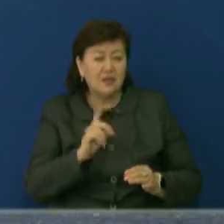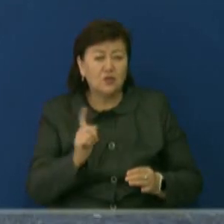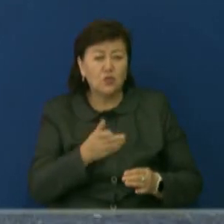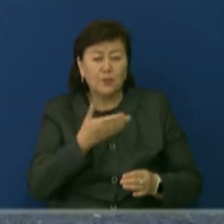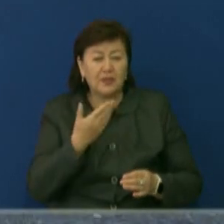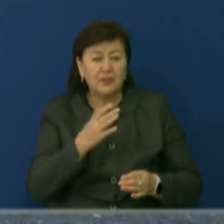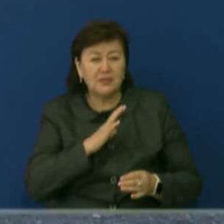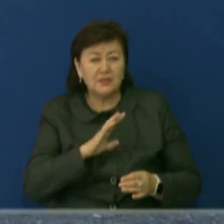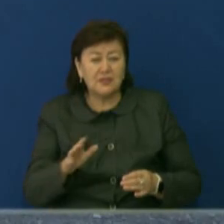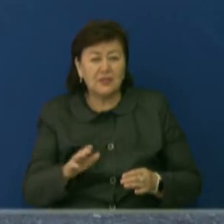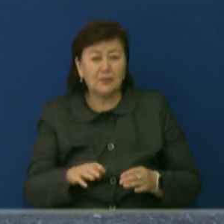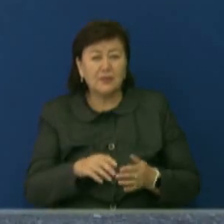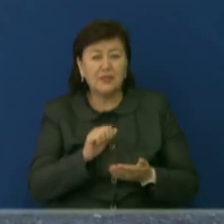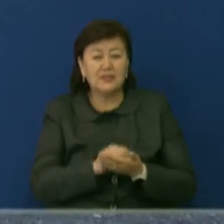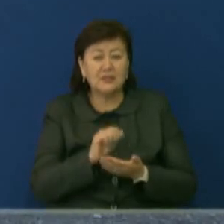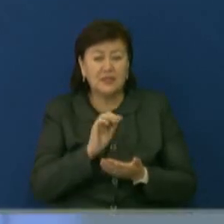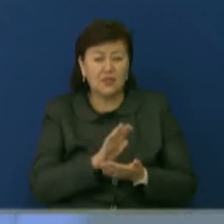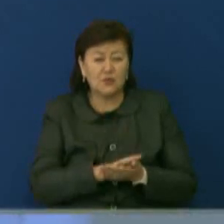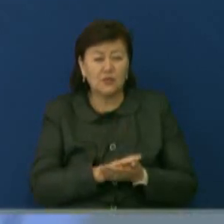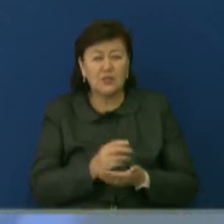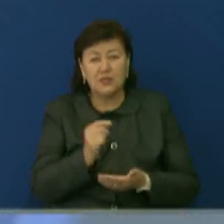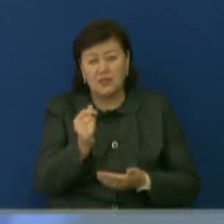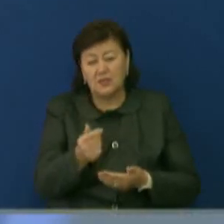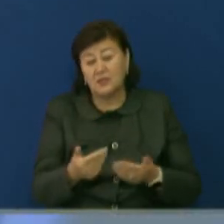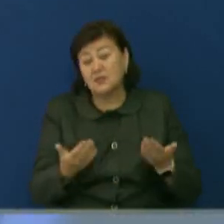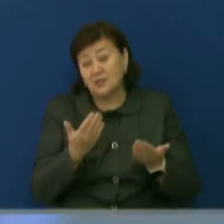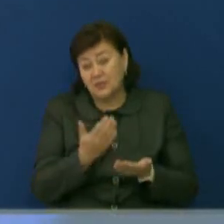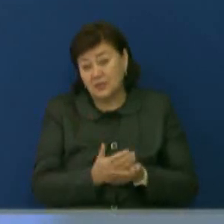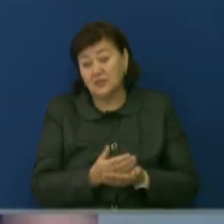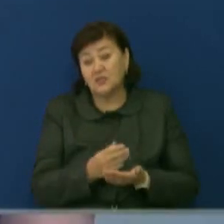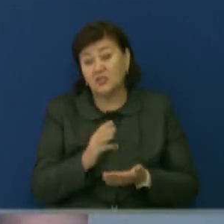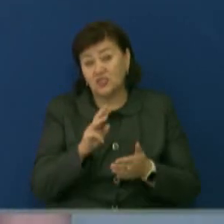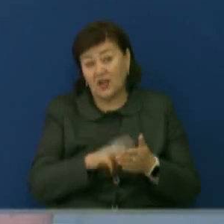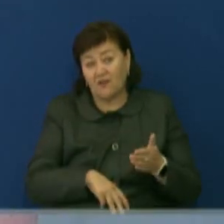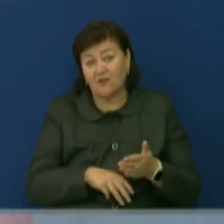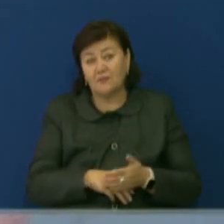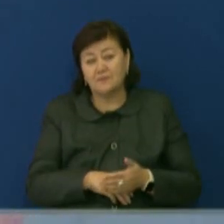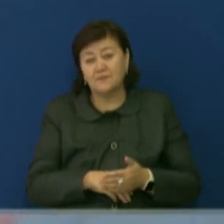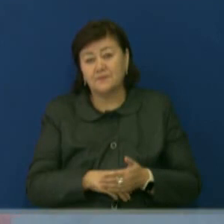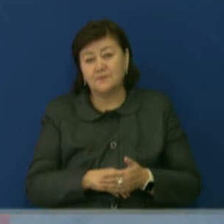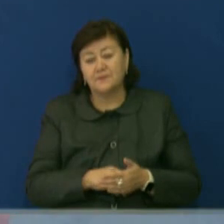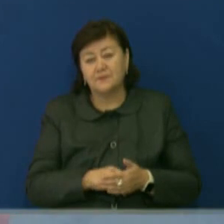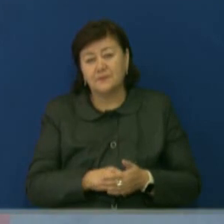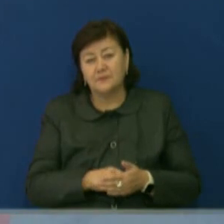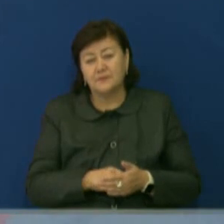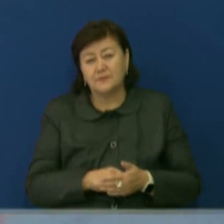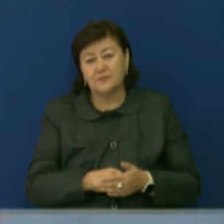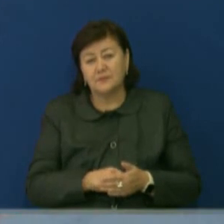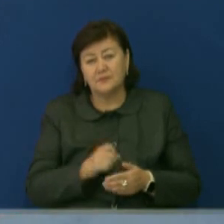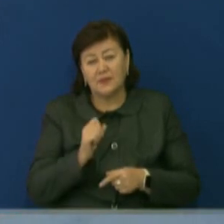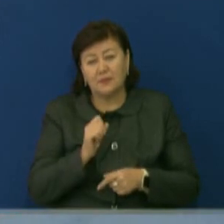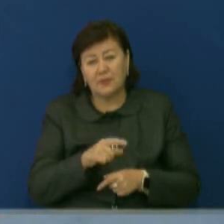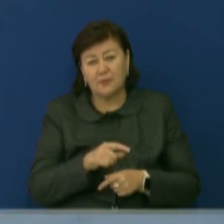недопущения административных правонарушений и оплаты имеющихся штрафов. Шығыс Қазақстан облысы полиция По